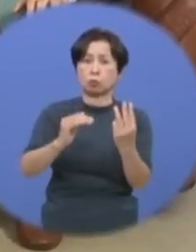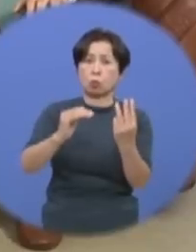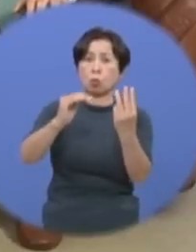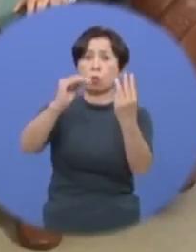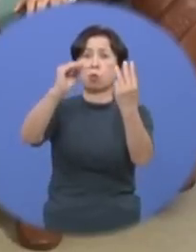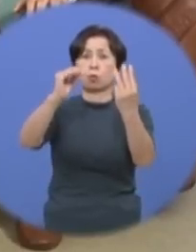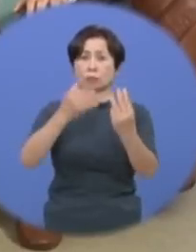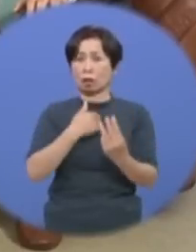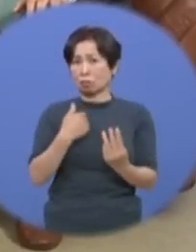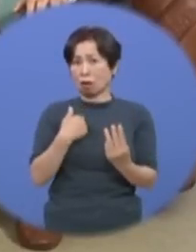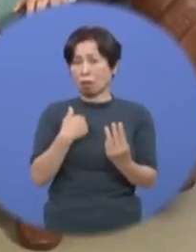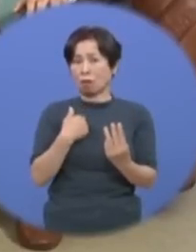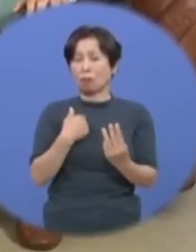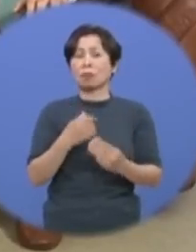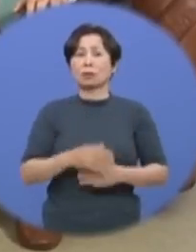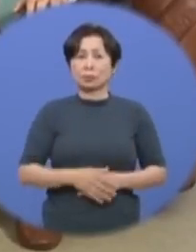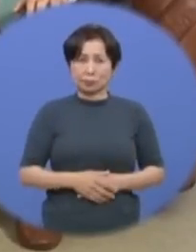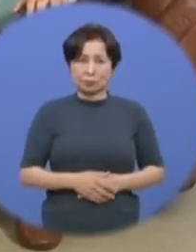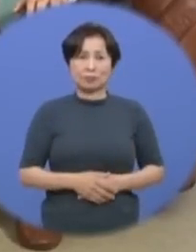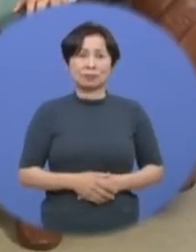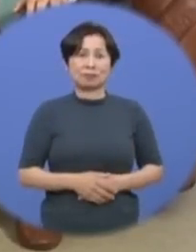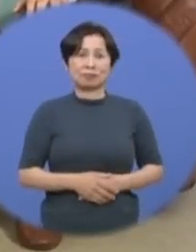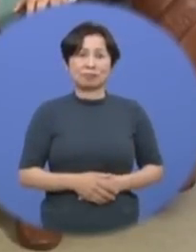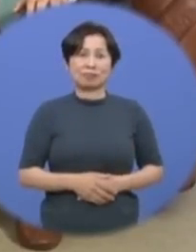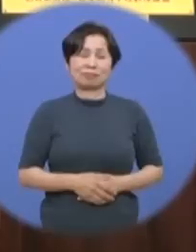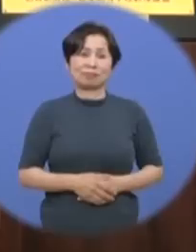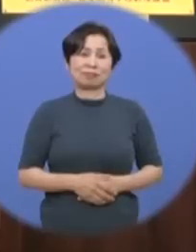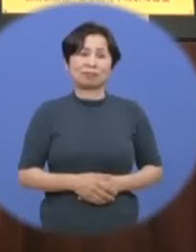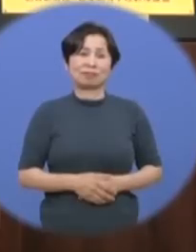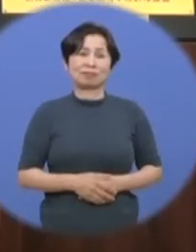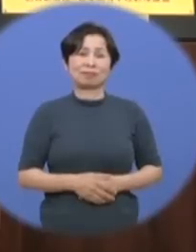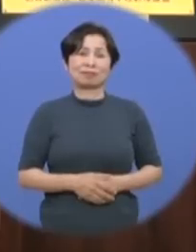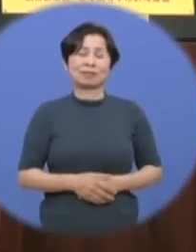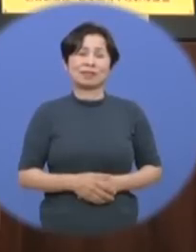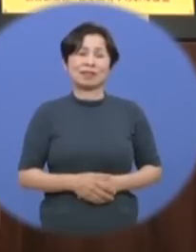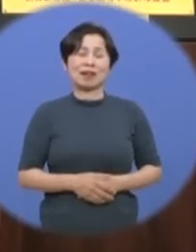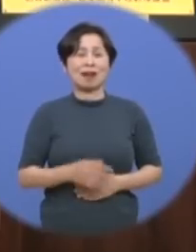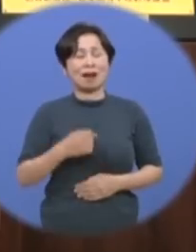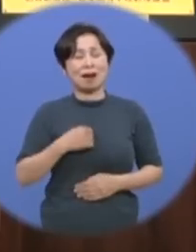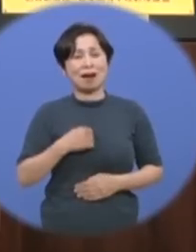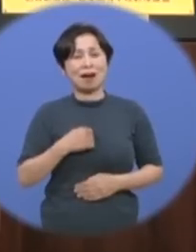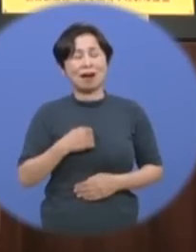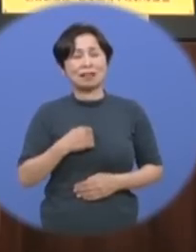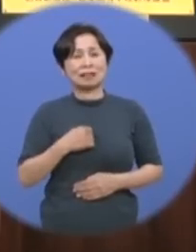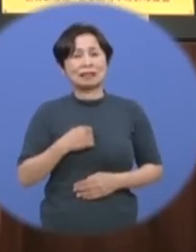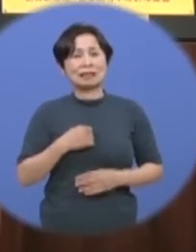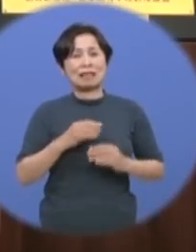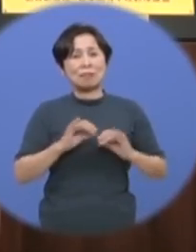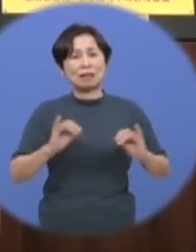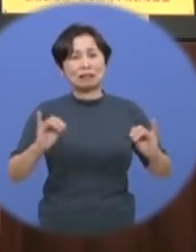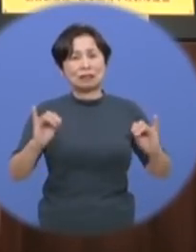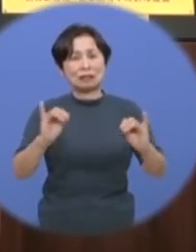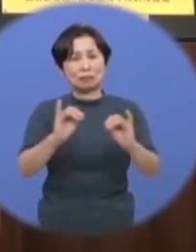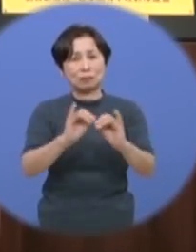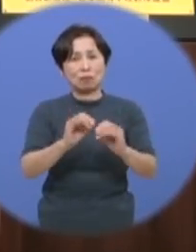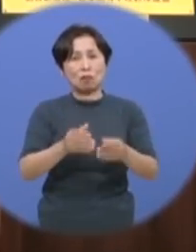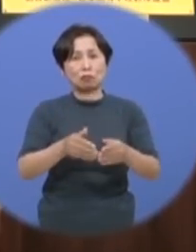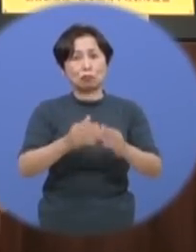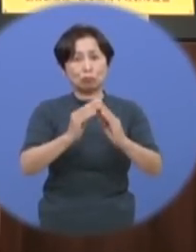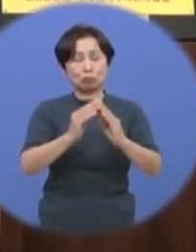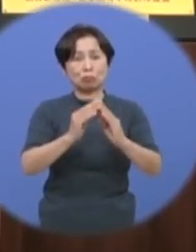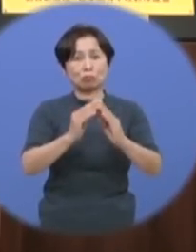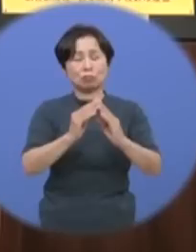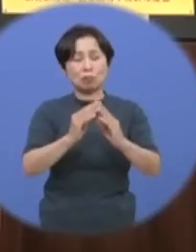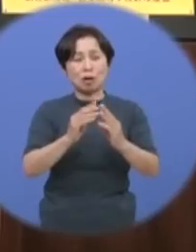たんですねだから僕がチームを作る時思ったことがやっぱりそうやってこう自分が